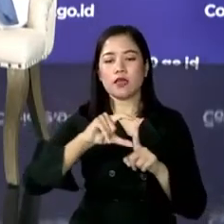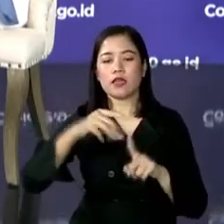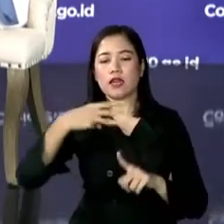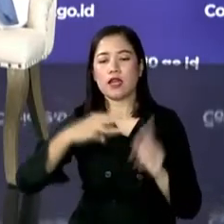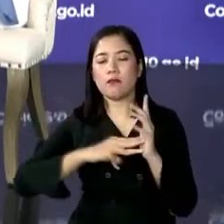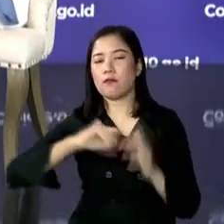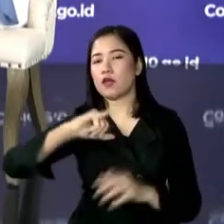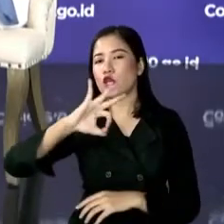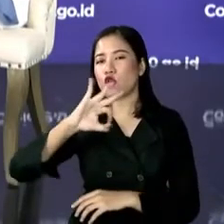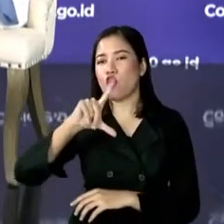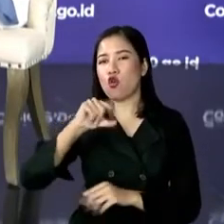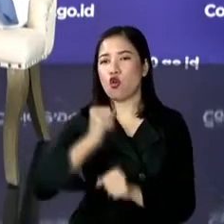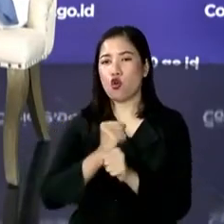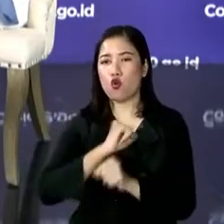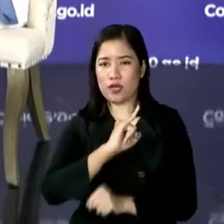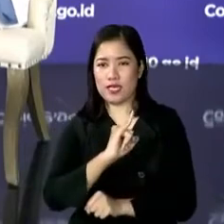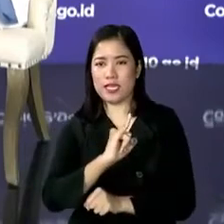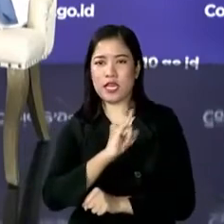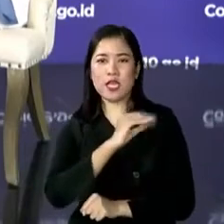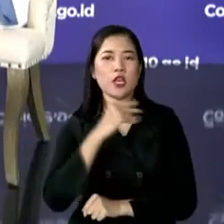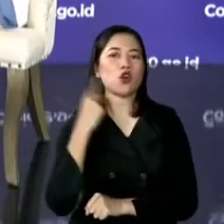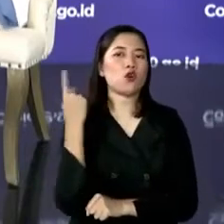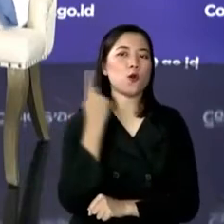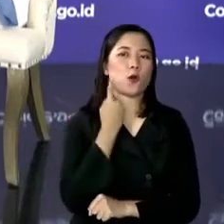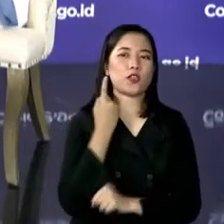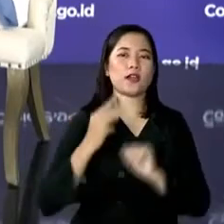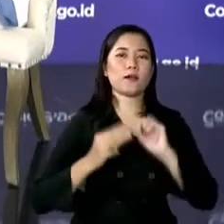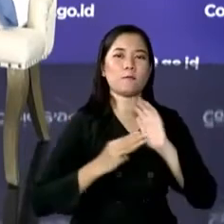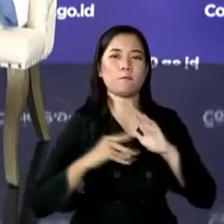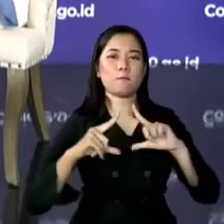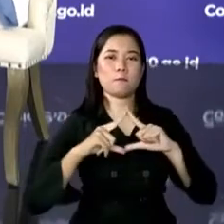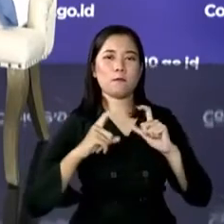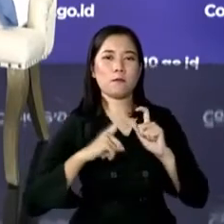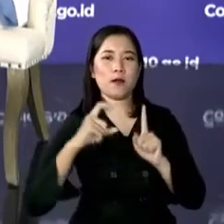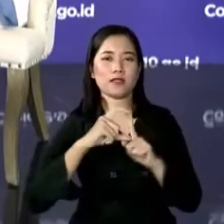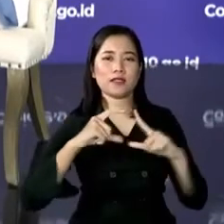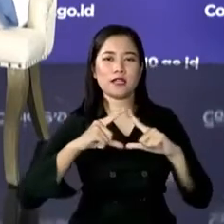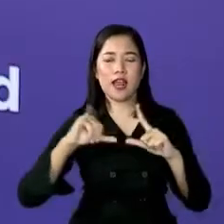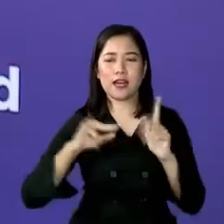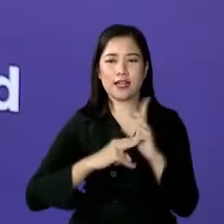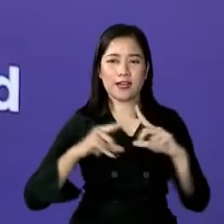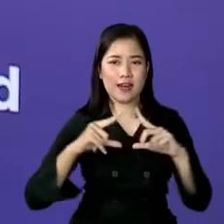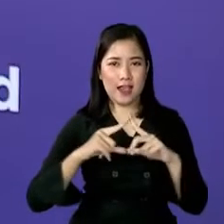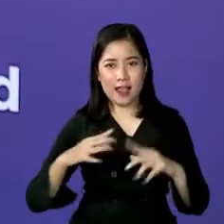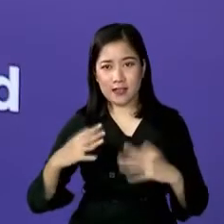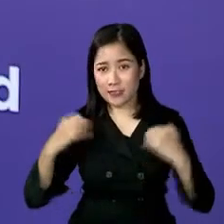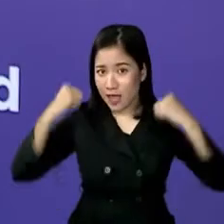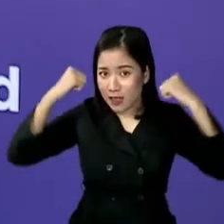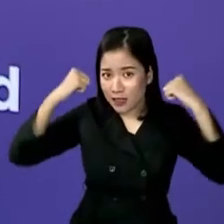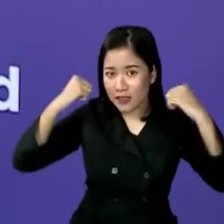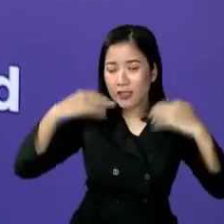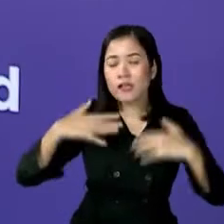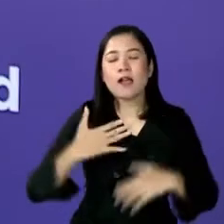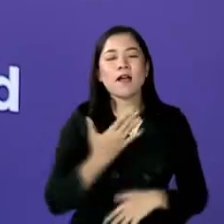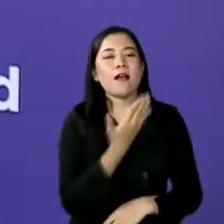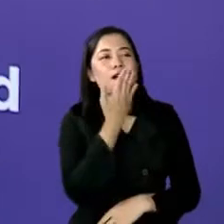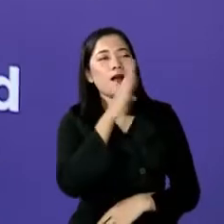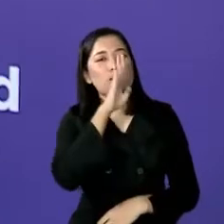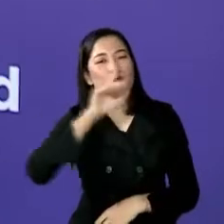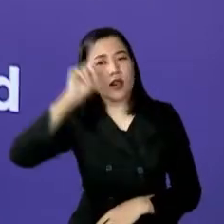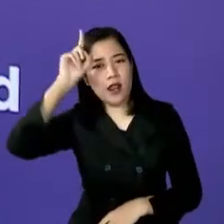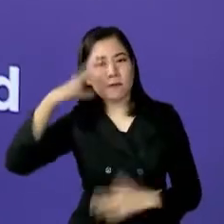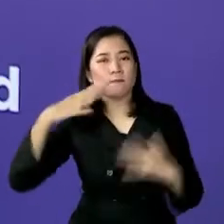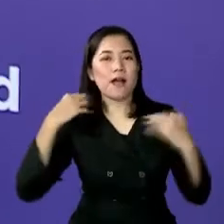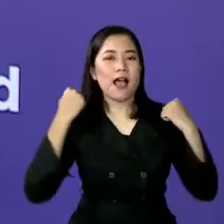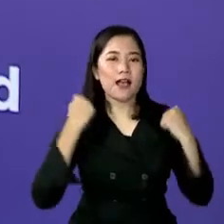Doctor masdalina planethms Jihan Terima kasih Ibu sudah hadir di manakah hai eh alhamdulillah baik-baik gitu